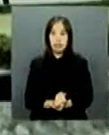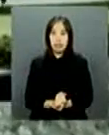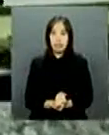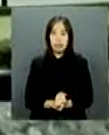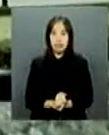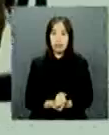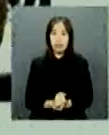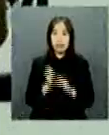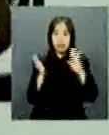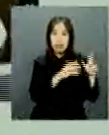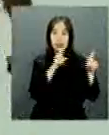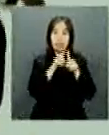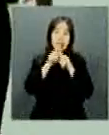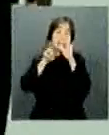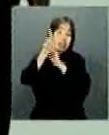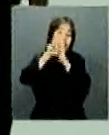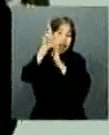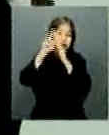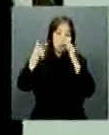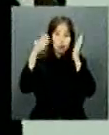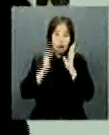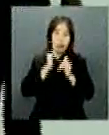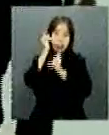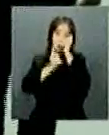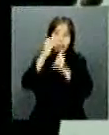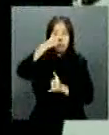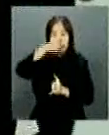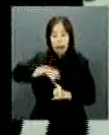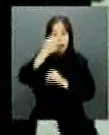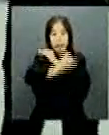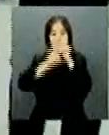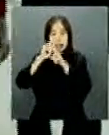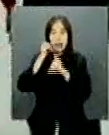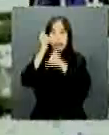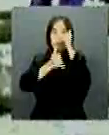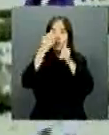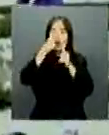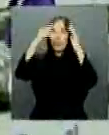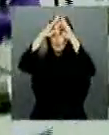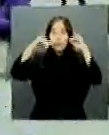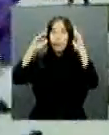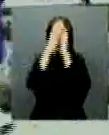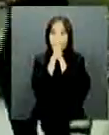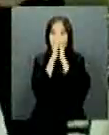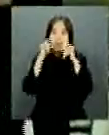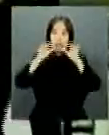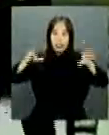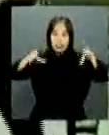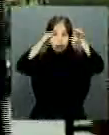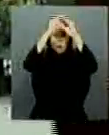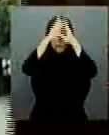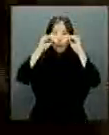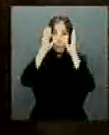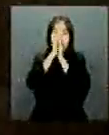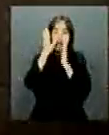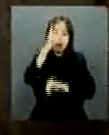ช่นเดียวกับที่จังหวัดเชียงรายนักท่องเที่ยวทั้งชาวไทยและต่างประเทศเข้าชมความสวยงามของวัดร่องขุนตำบลป่าอ้อดอนชัยอำเภอเมืองเ